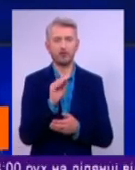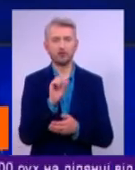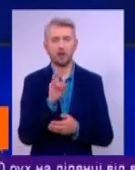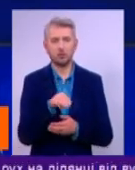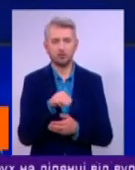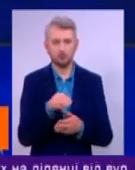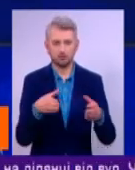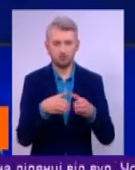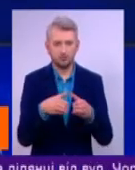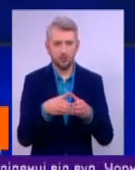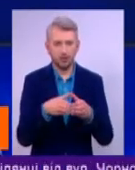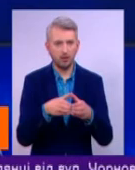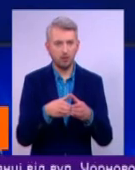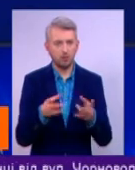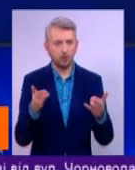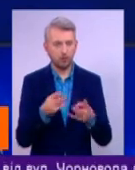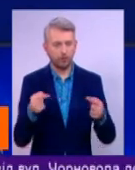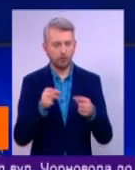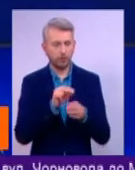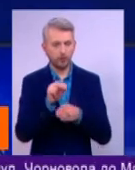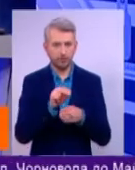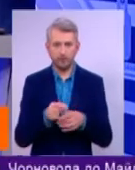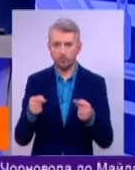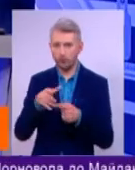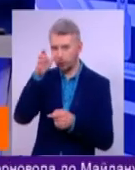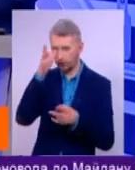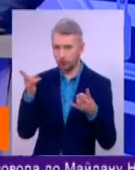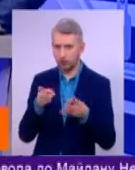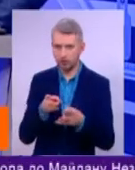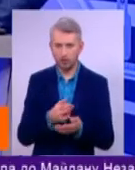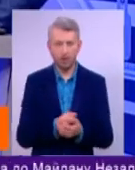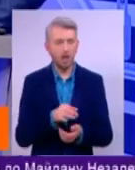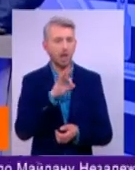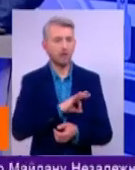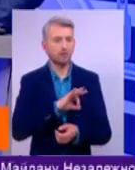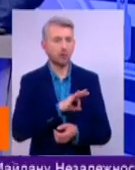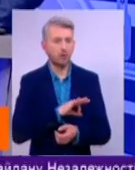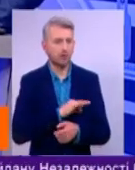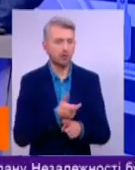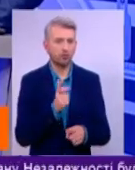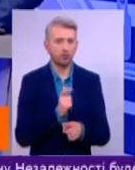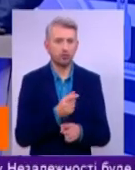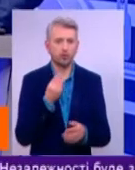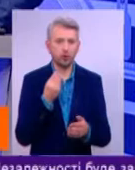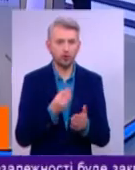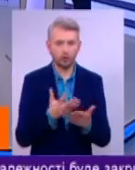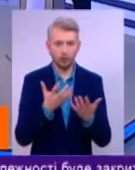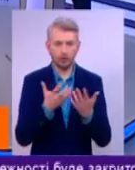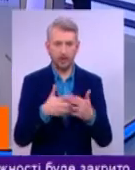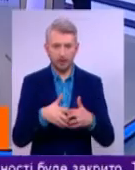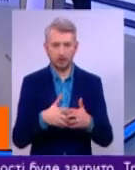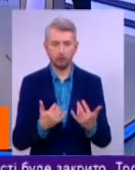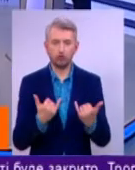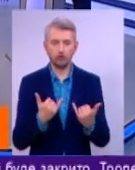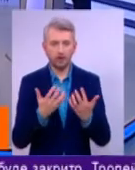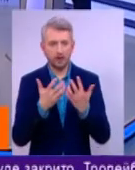складу відповідного навчання. На відповідну освіту, ну, звичайно, якщо з таким працювати. Експлуатації дуже коштовної техніки.